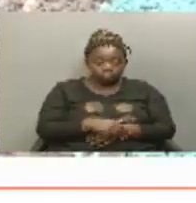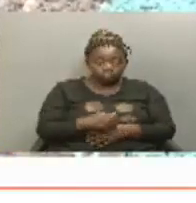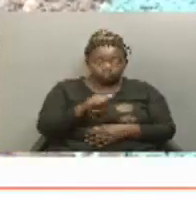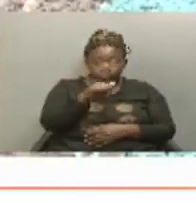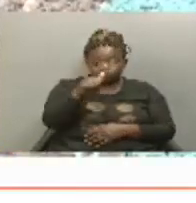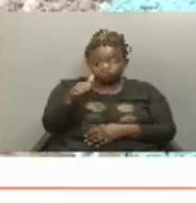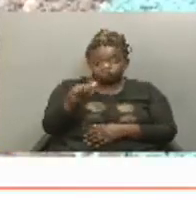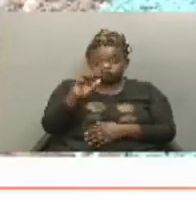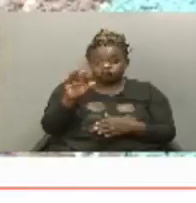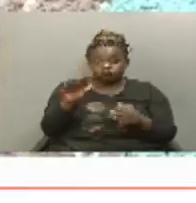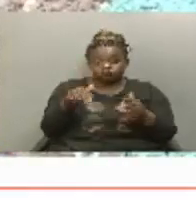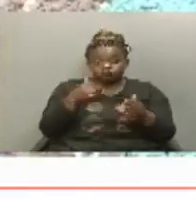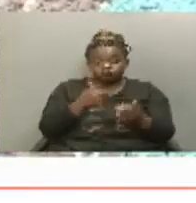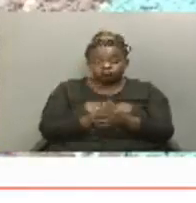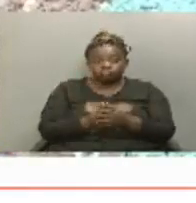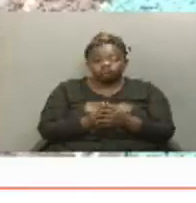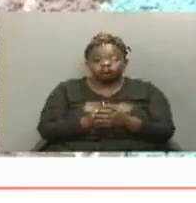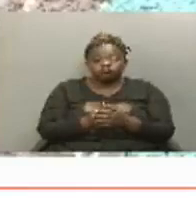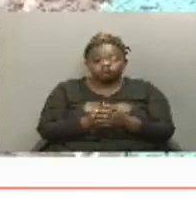n'abalala bonna